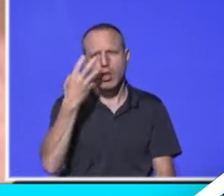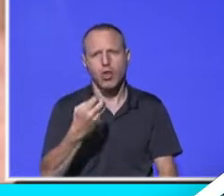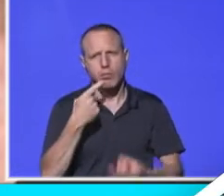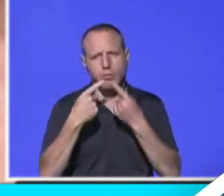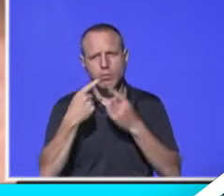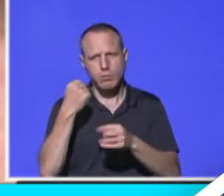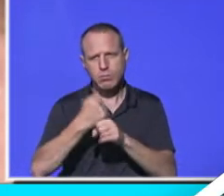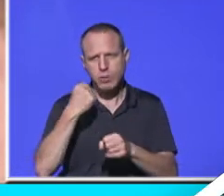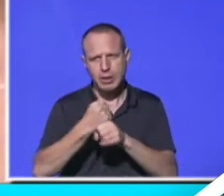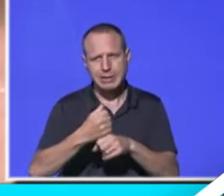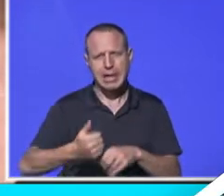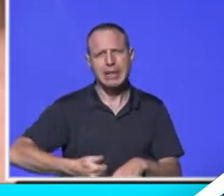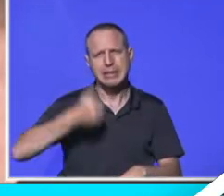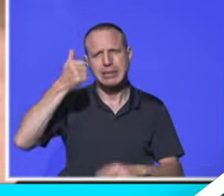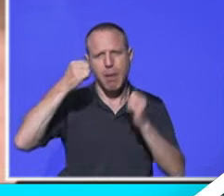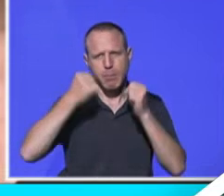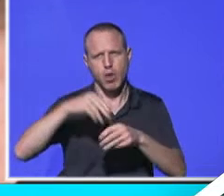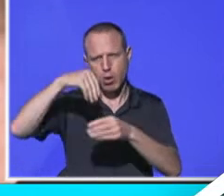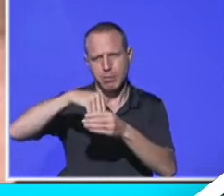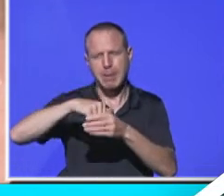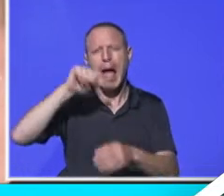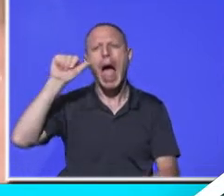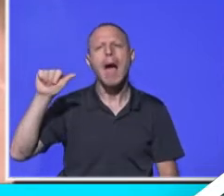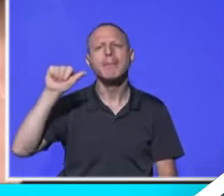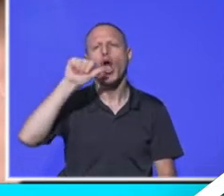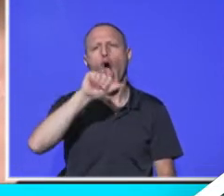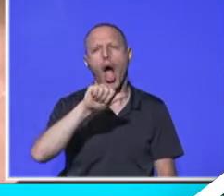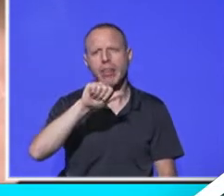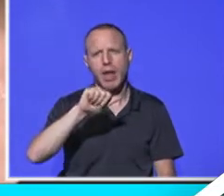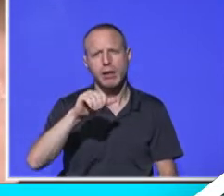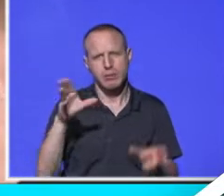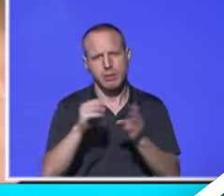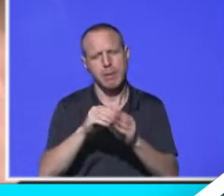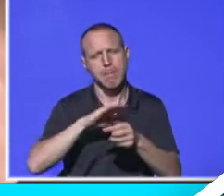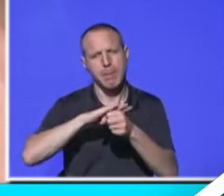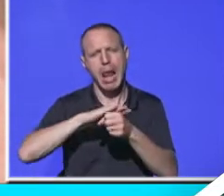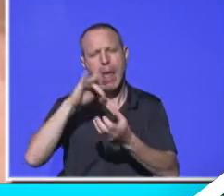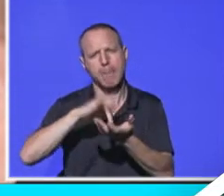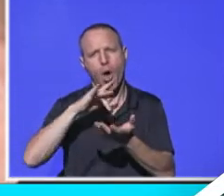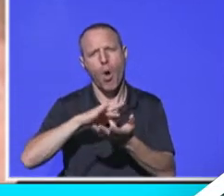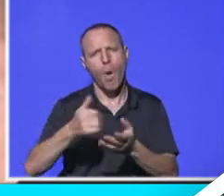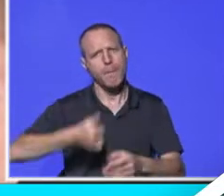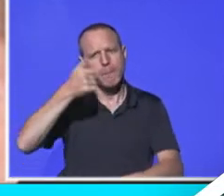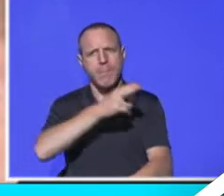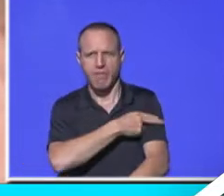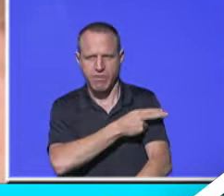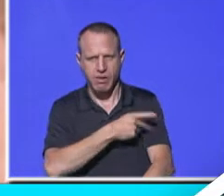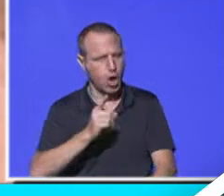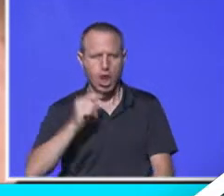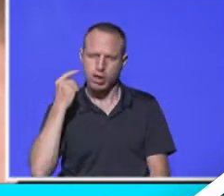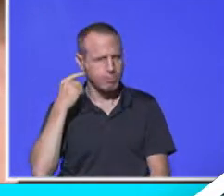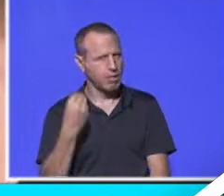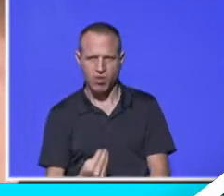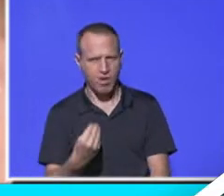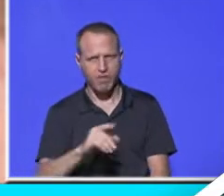שערך שר לביטחון פנים אמיר אוחנה עם ממלא מקום המפכ"ל. זה לא נשמע טוב, זה